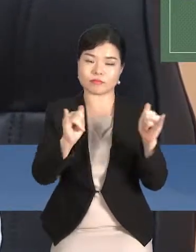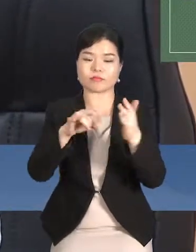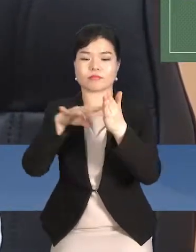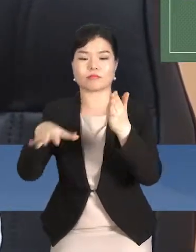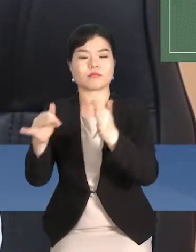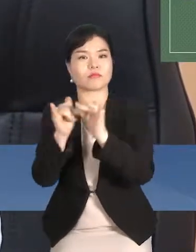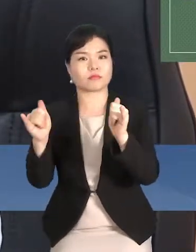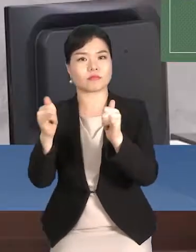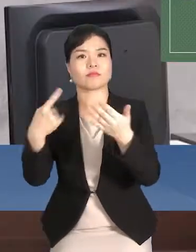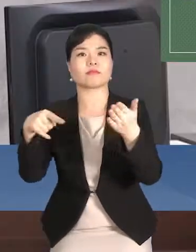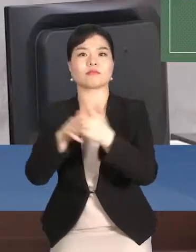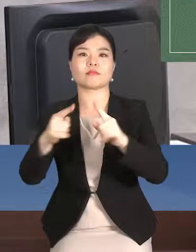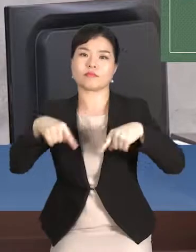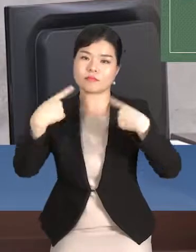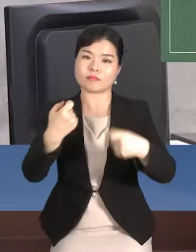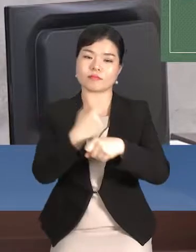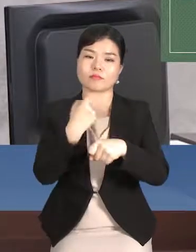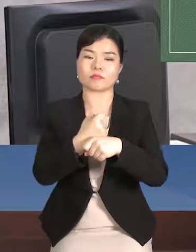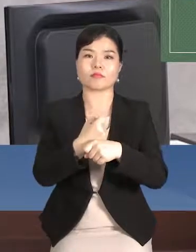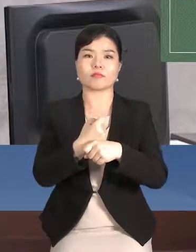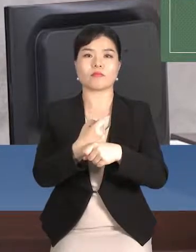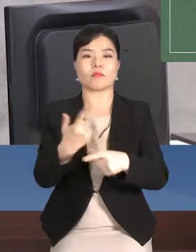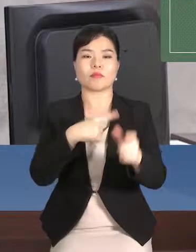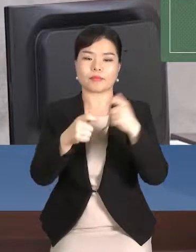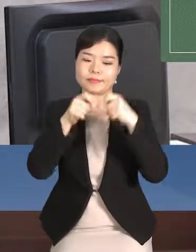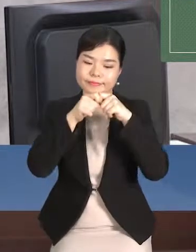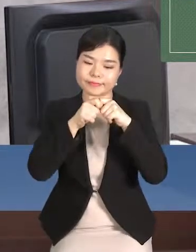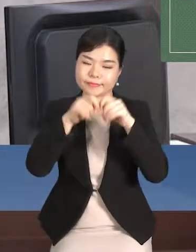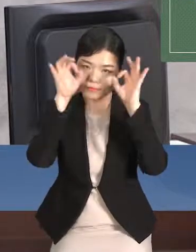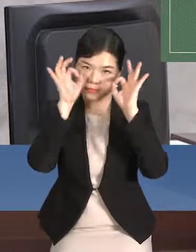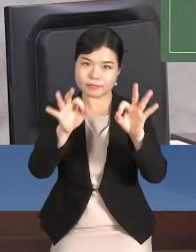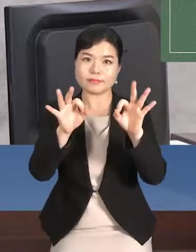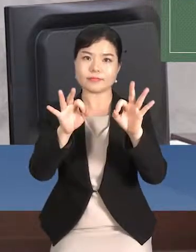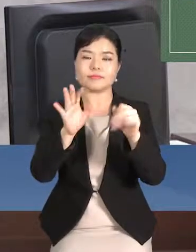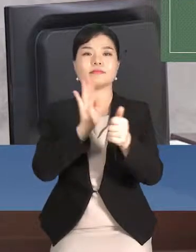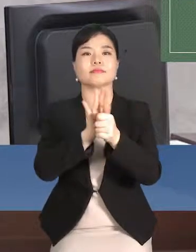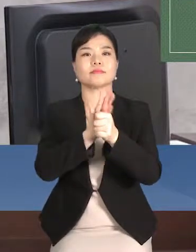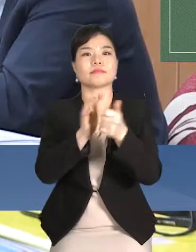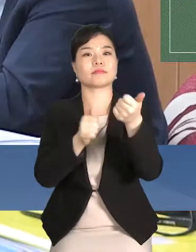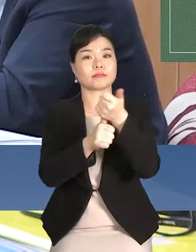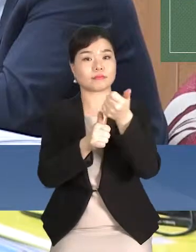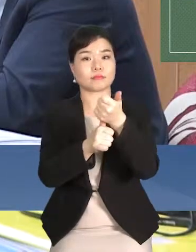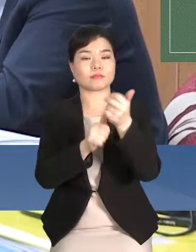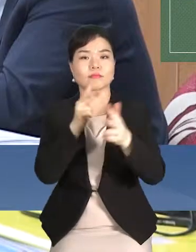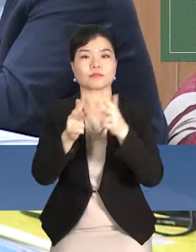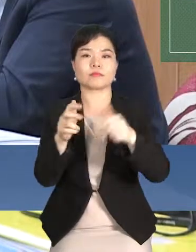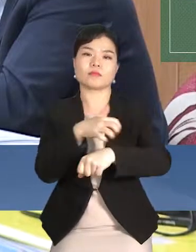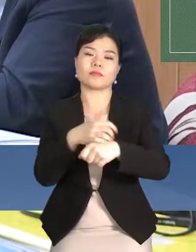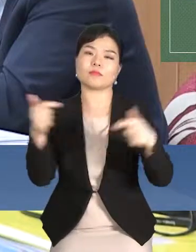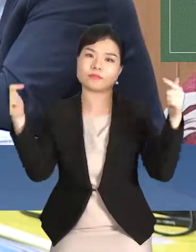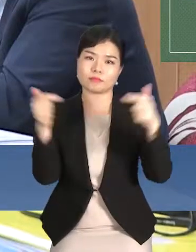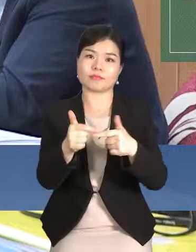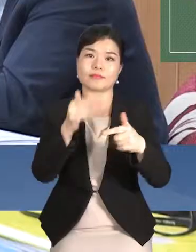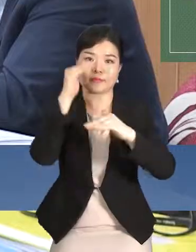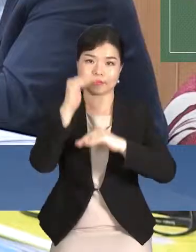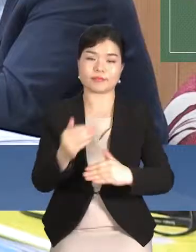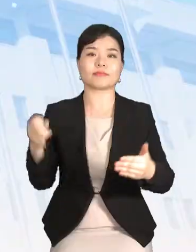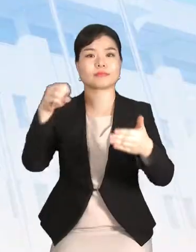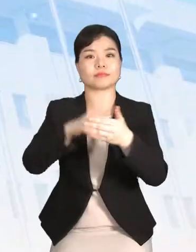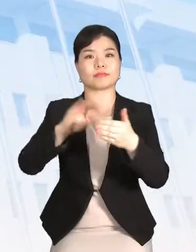함께 검증 업무를 수행해 집행내역을 더욱 꼼꼼히 살피고 보조사업자들의 불편을 최소화하겠다는 내용입니다.